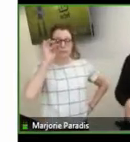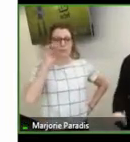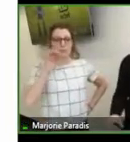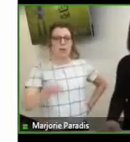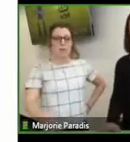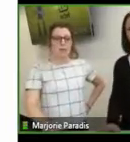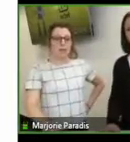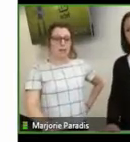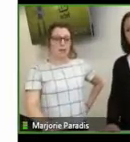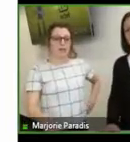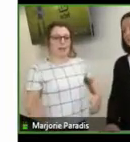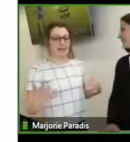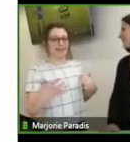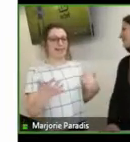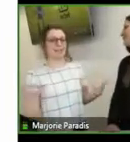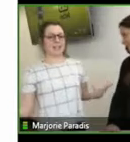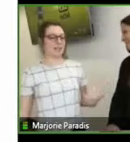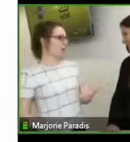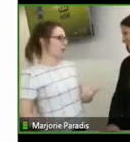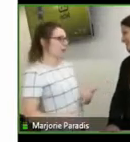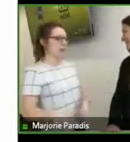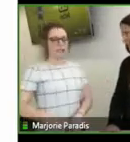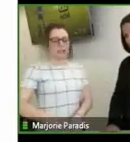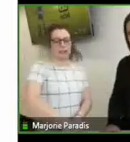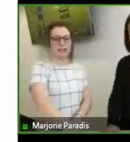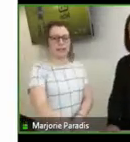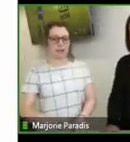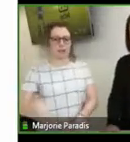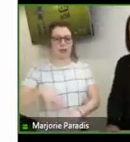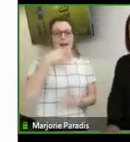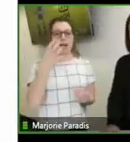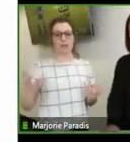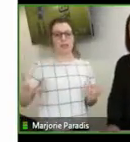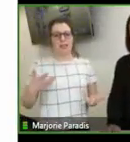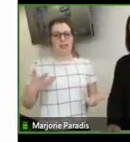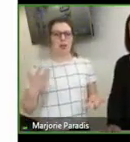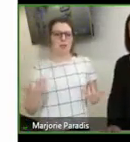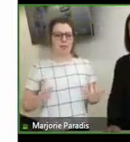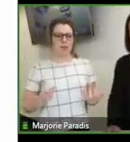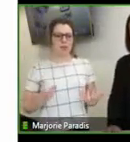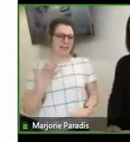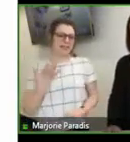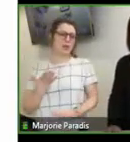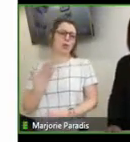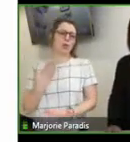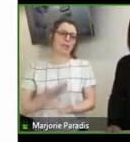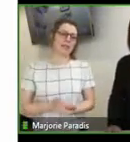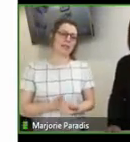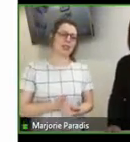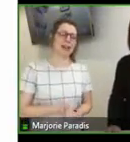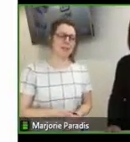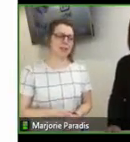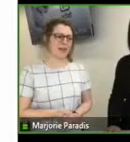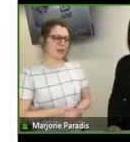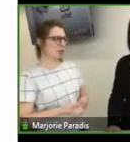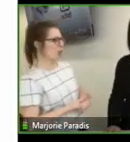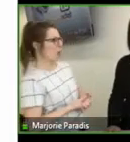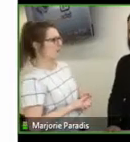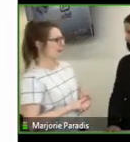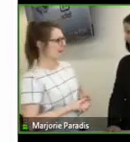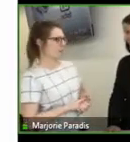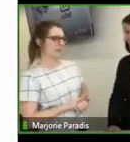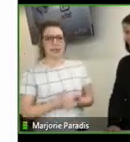impacts. Ça, dans le fond, c'est la petite histoire de la nouvelle. C'est l'espèce de trame, comme habituel, c'est surtout l'espèce de trame qui fait en